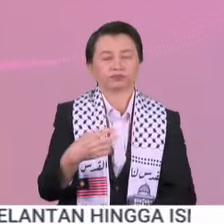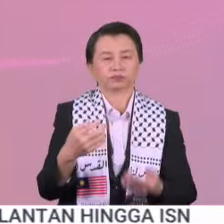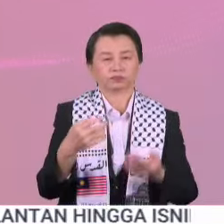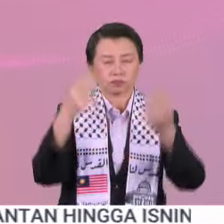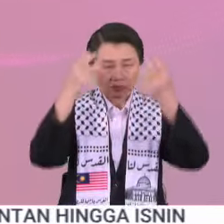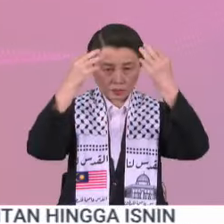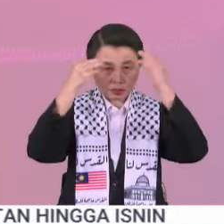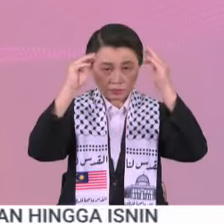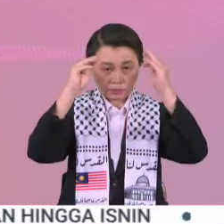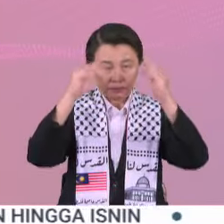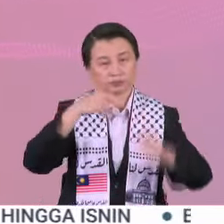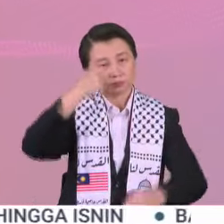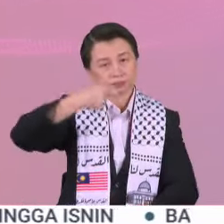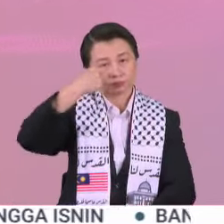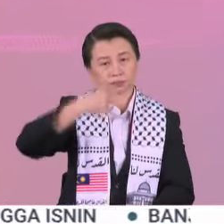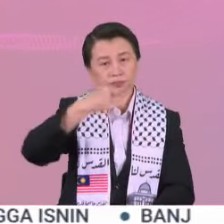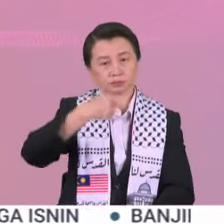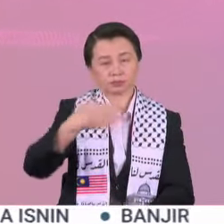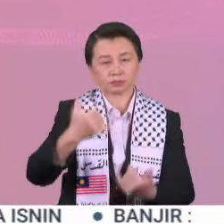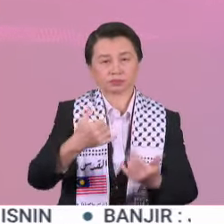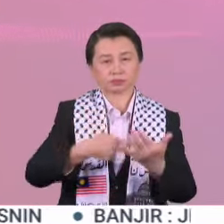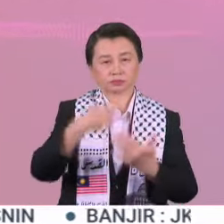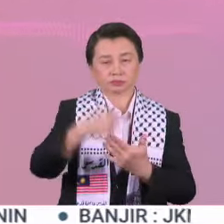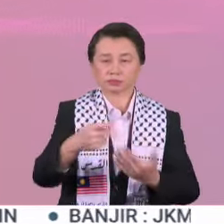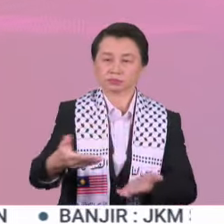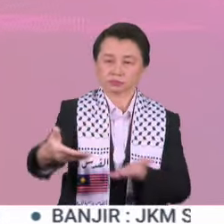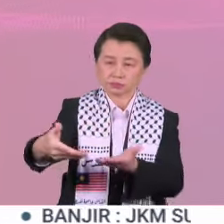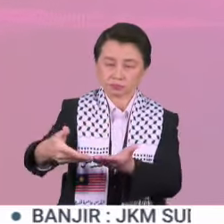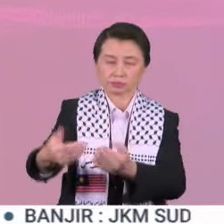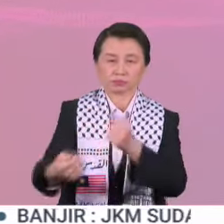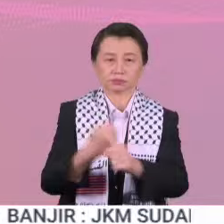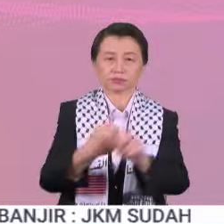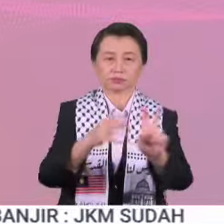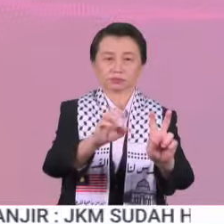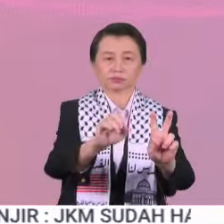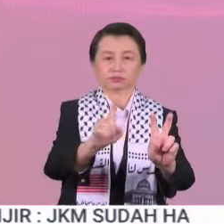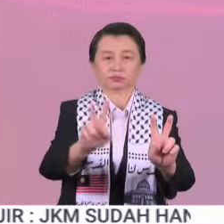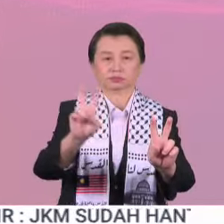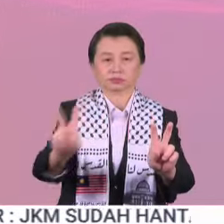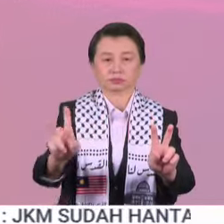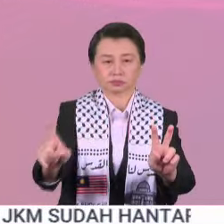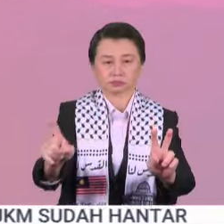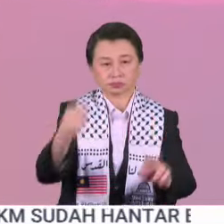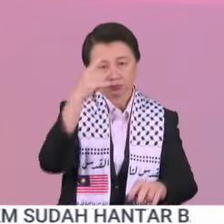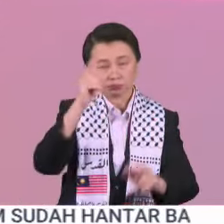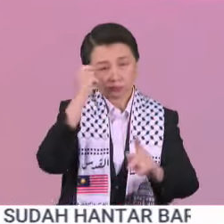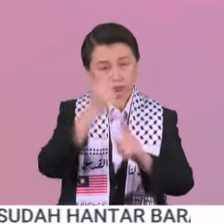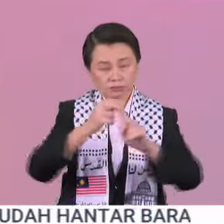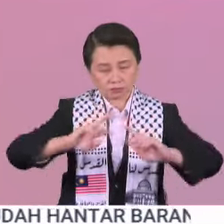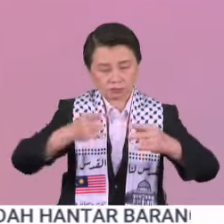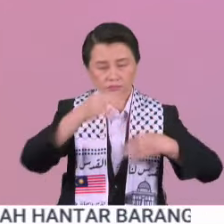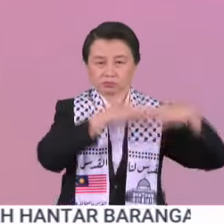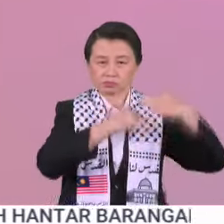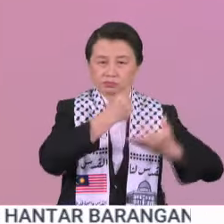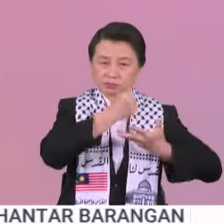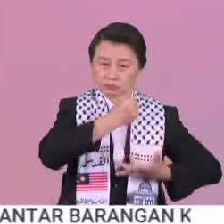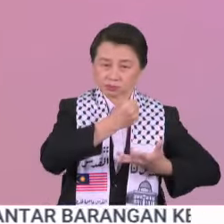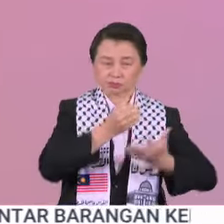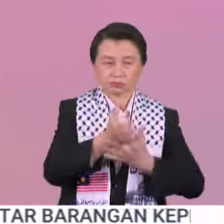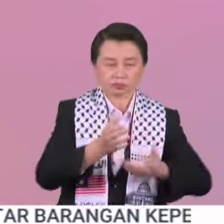Syafiq Hilmi Ahmad Zahid berkata, inisiatif yang diperkenalkan pada tahun 2021 itu bertujuan meningkatkan pendapatan peneroka